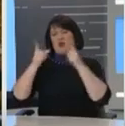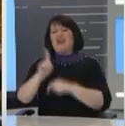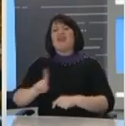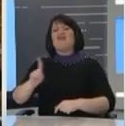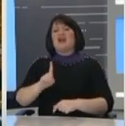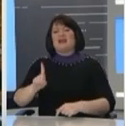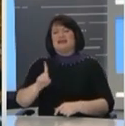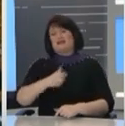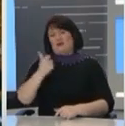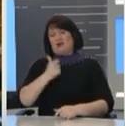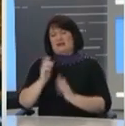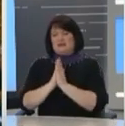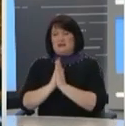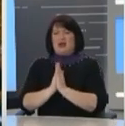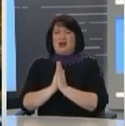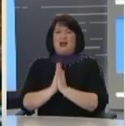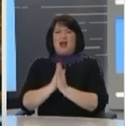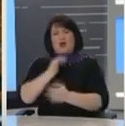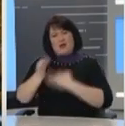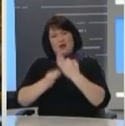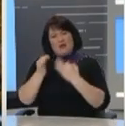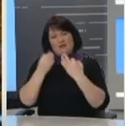Κύριε Δαβάκη, σας παρακαλώ.